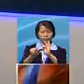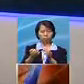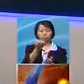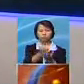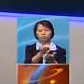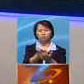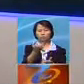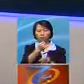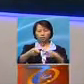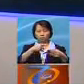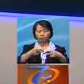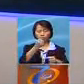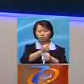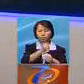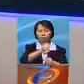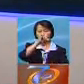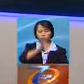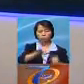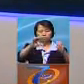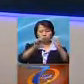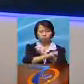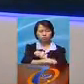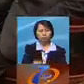ekonomi dan pasaran kerja yang